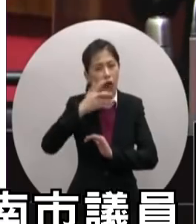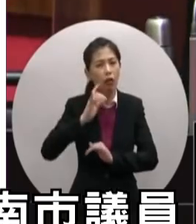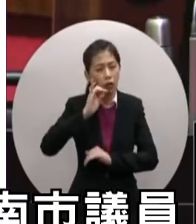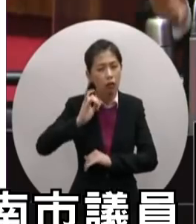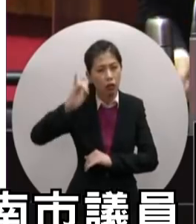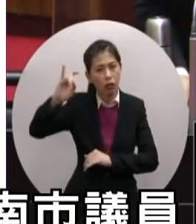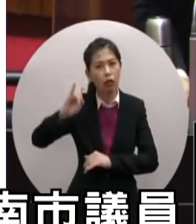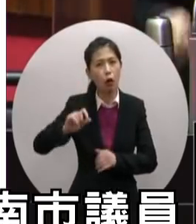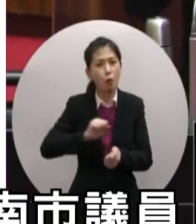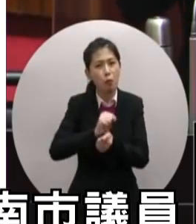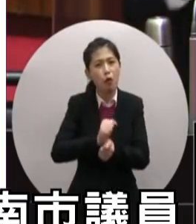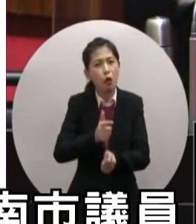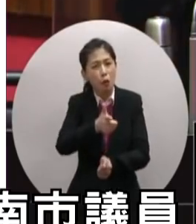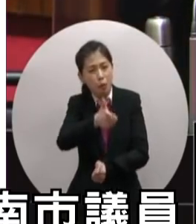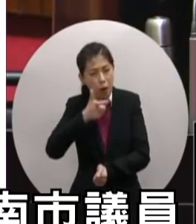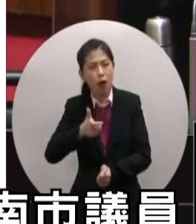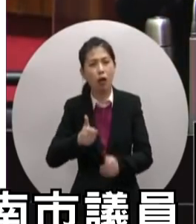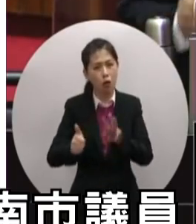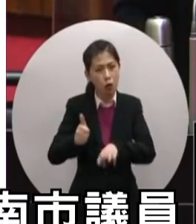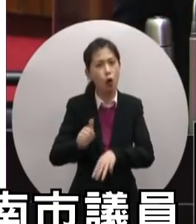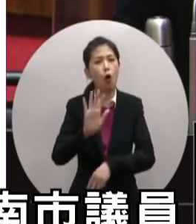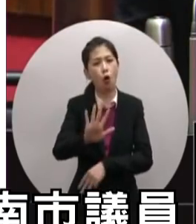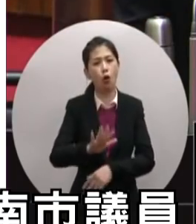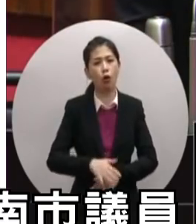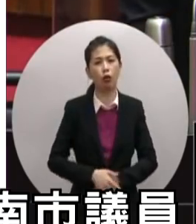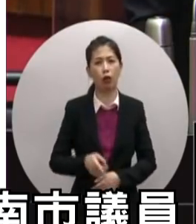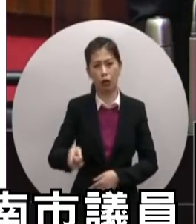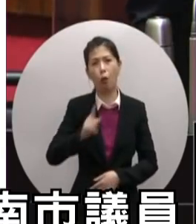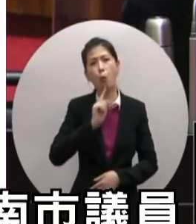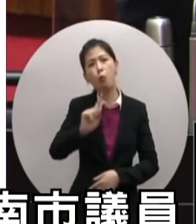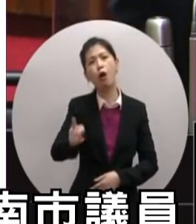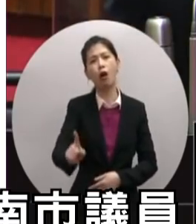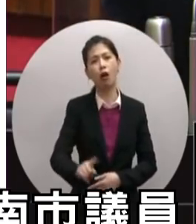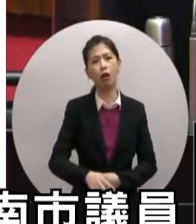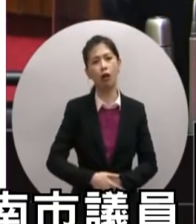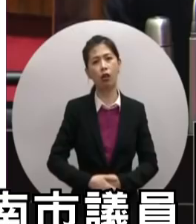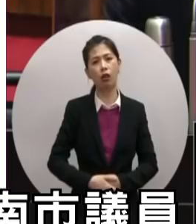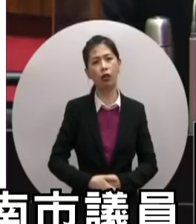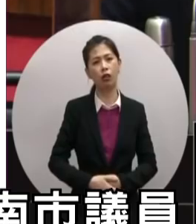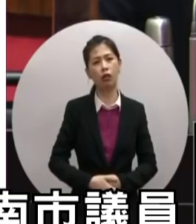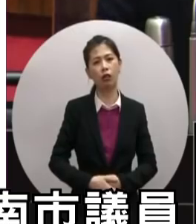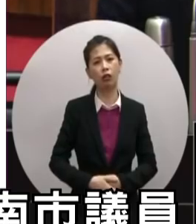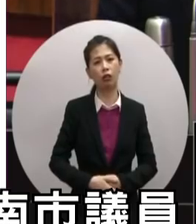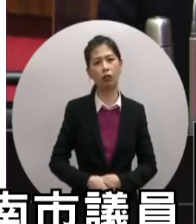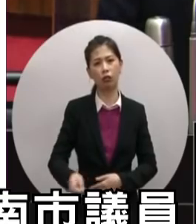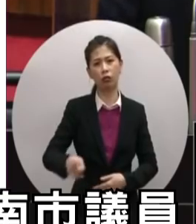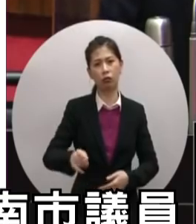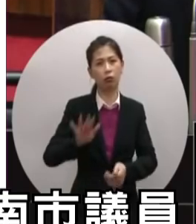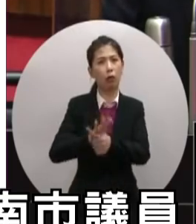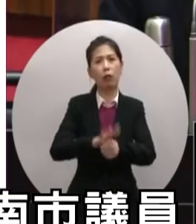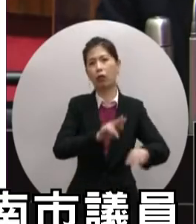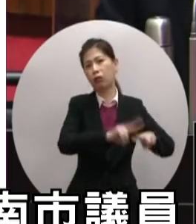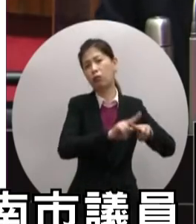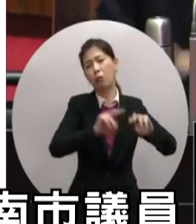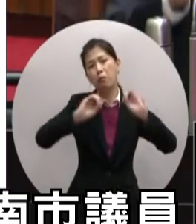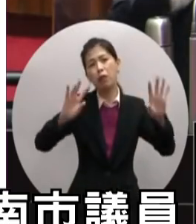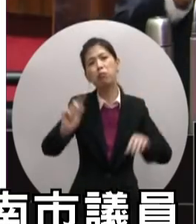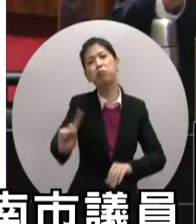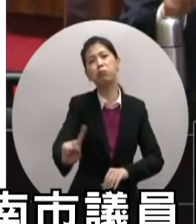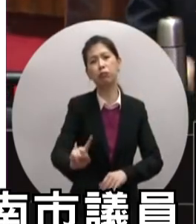总统还出来讲。嗯，总统这个时阵是安定民心的时阵 一个人团结啦。 对，你为了能够攫